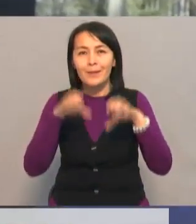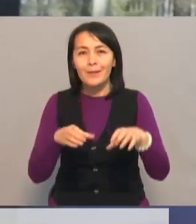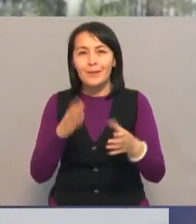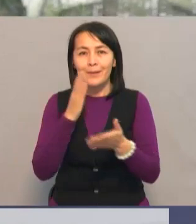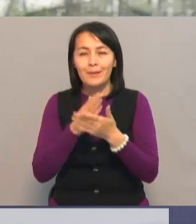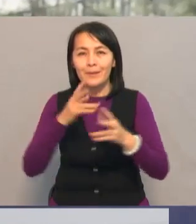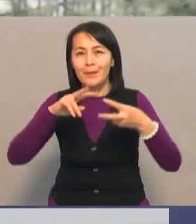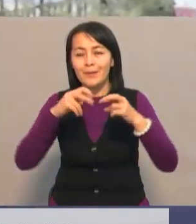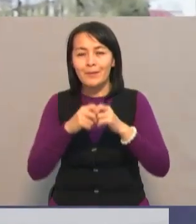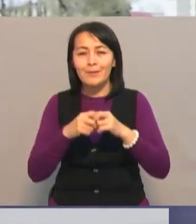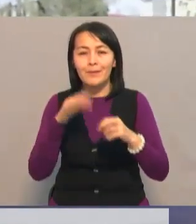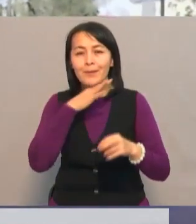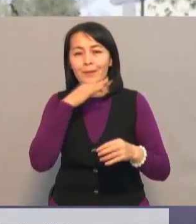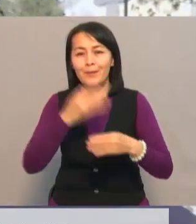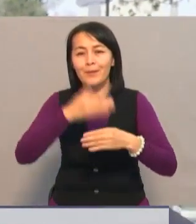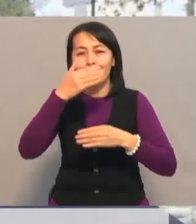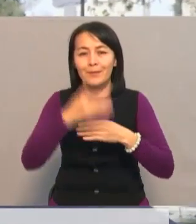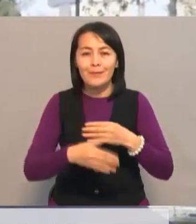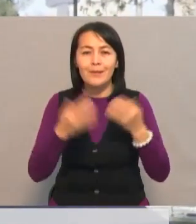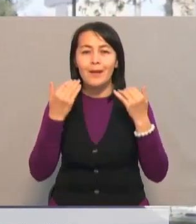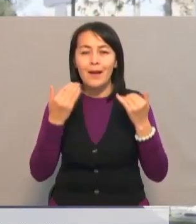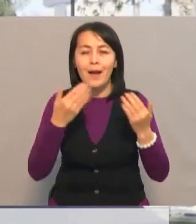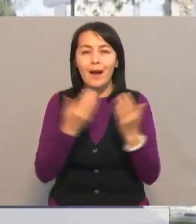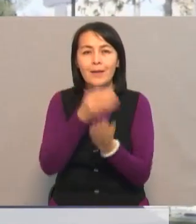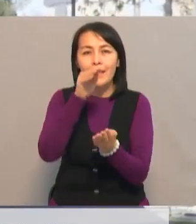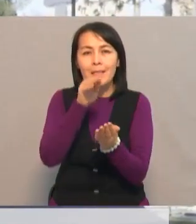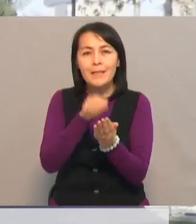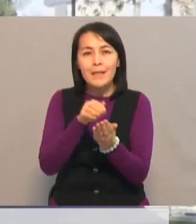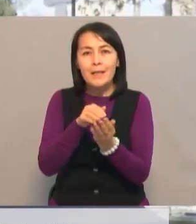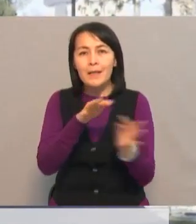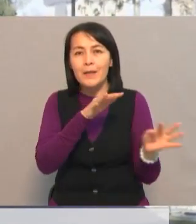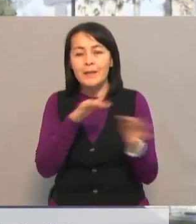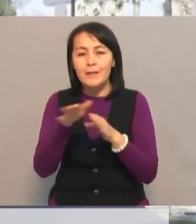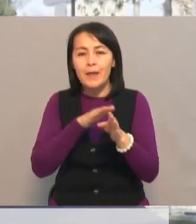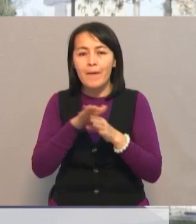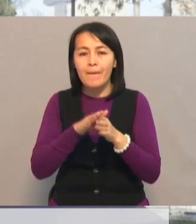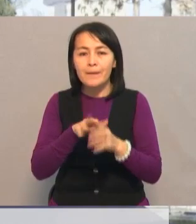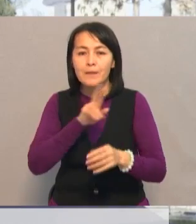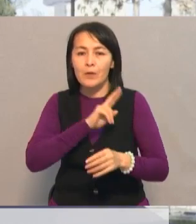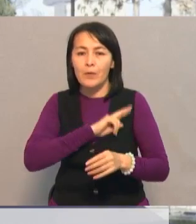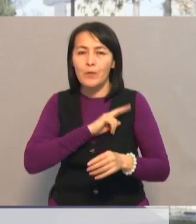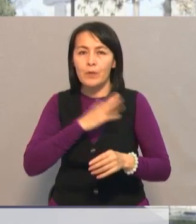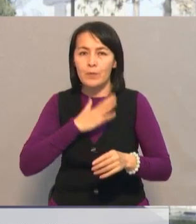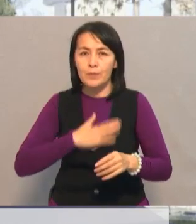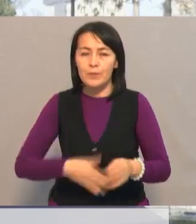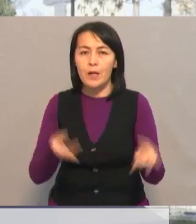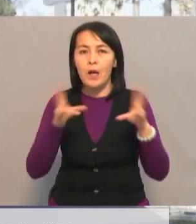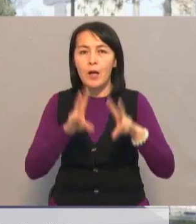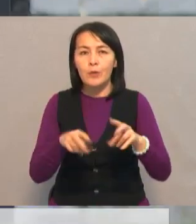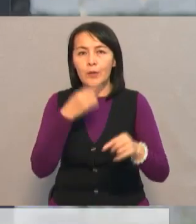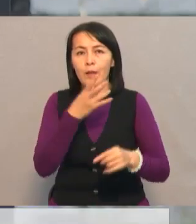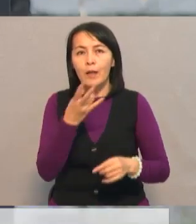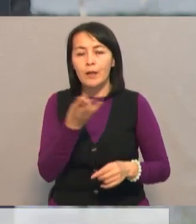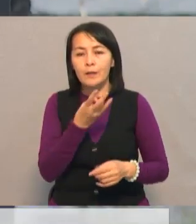бұл мәселенің шешімін көп кешіктірмей қарастырып, қайта жерлеу рәсімін өткізіп, өлілерді жайына қалдыру керегін